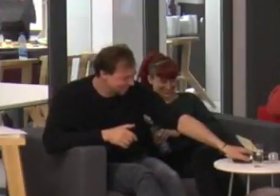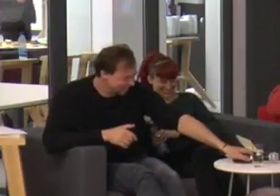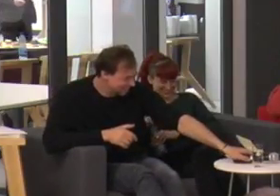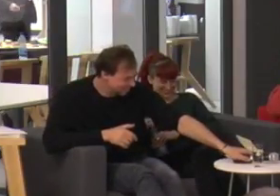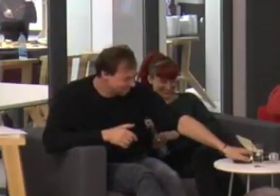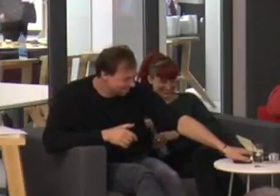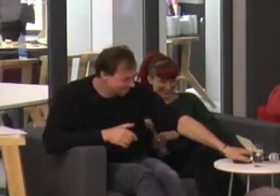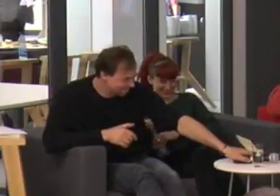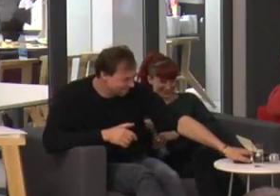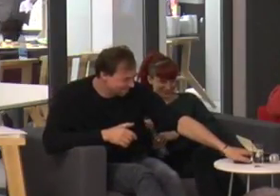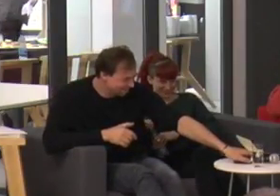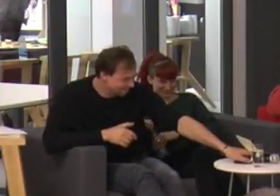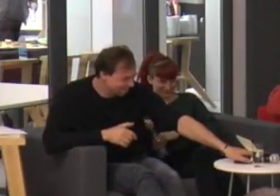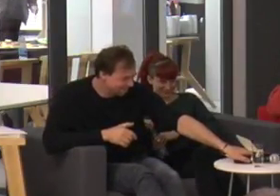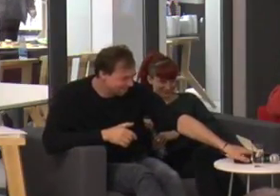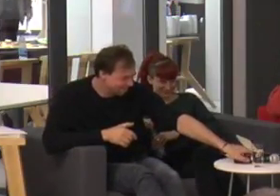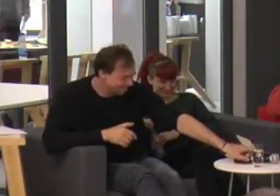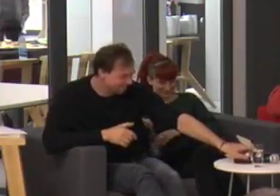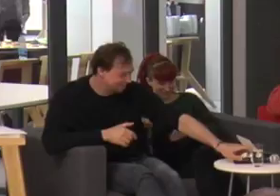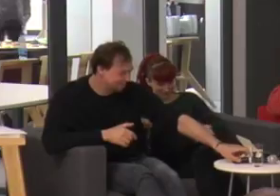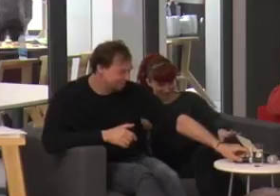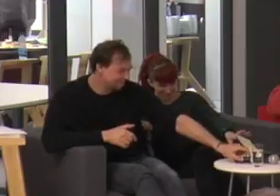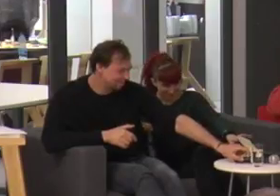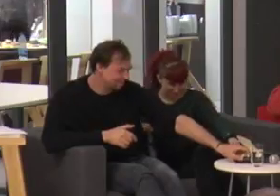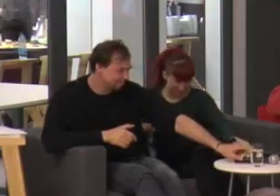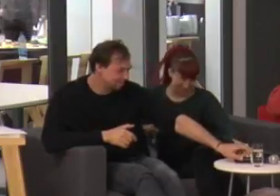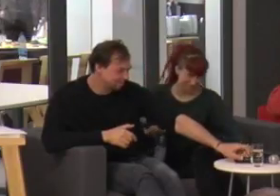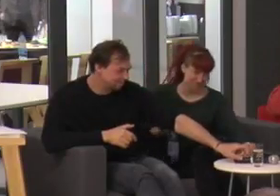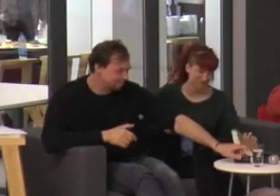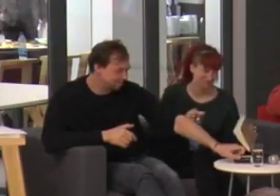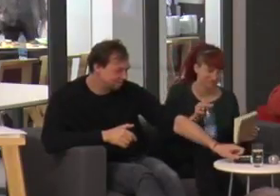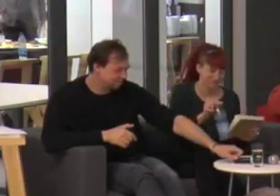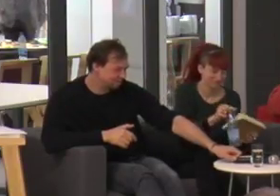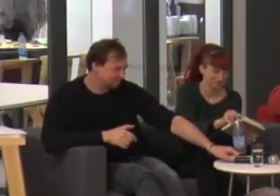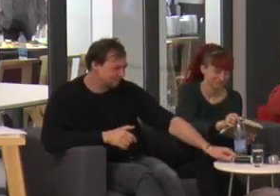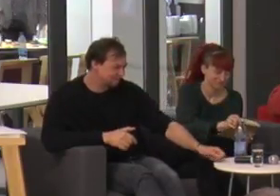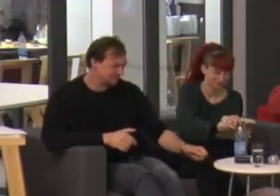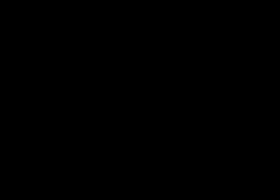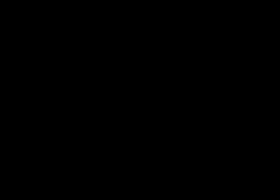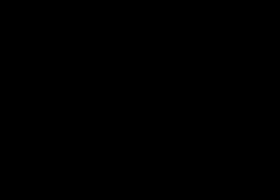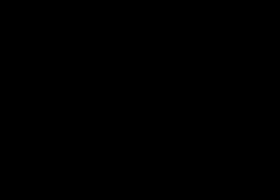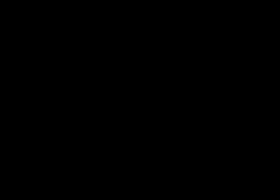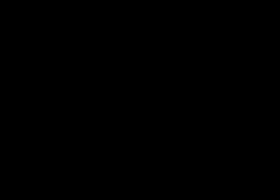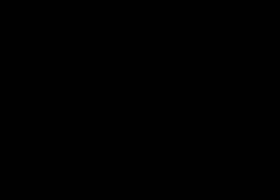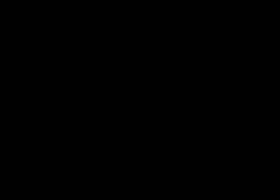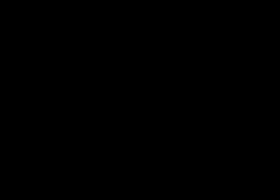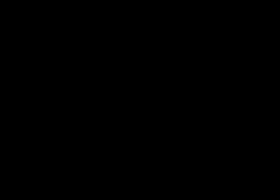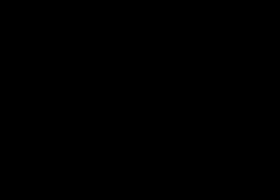kuluarach, a chcielibyśmy zaprosić teraz na kilka minut przerwy o godzinie 14:00.